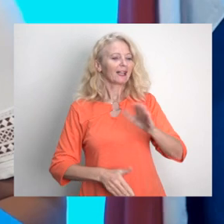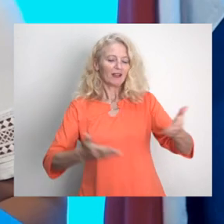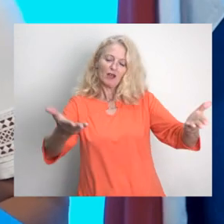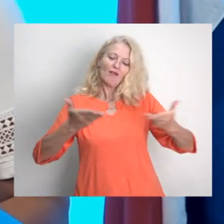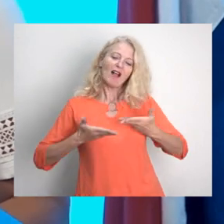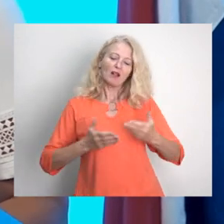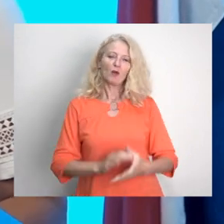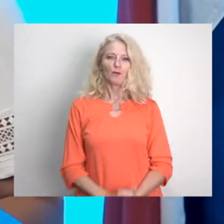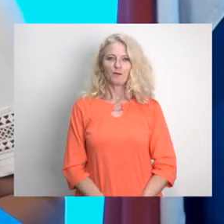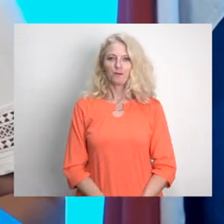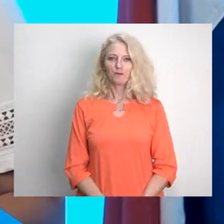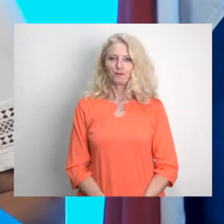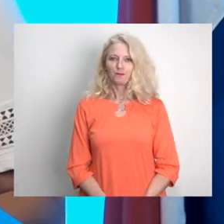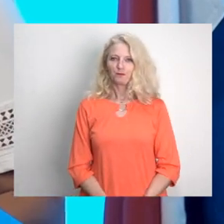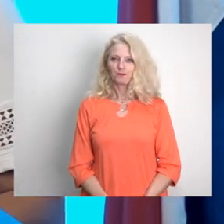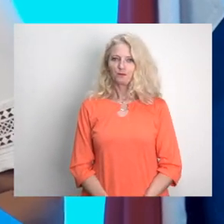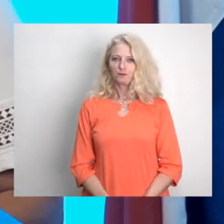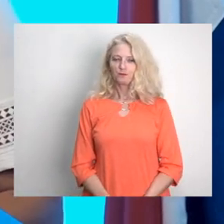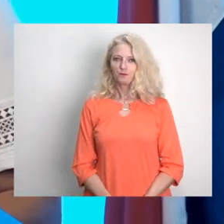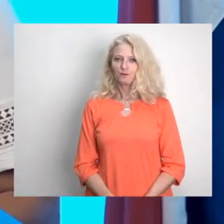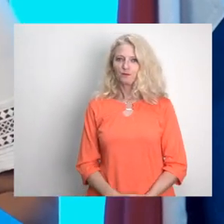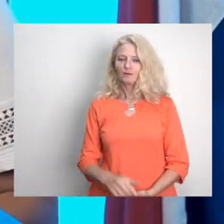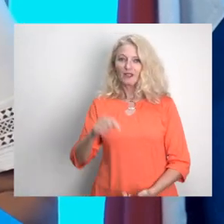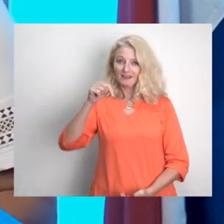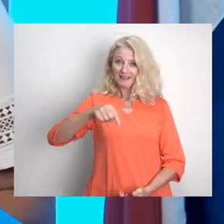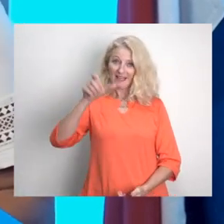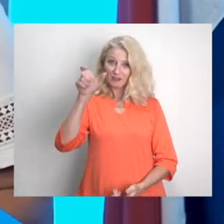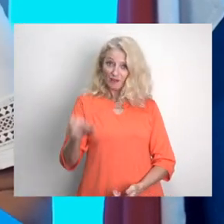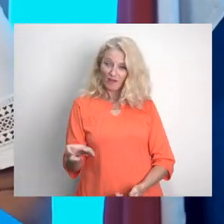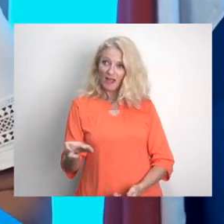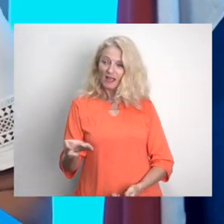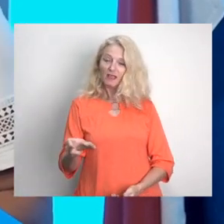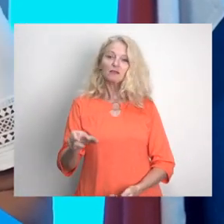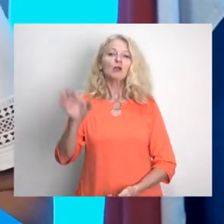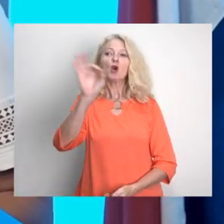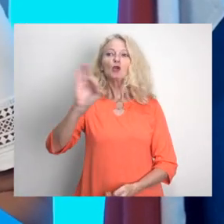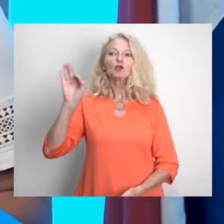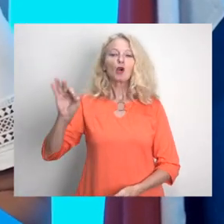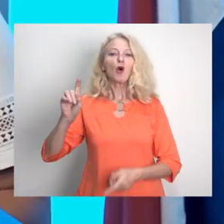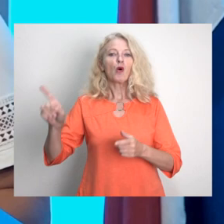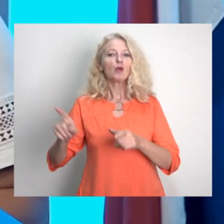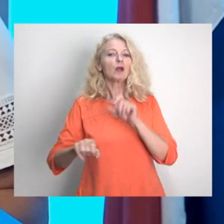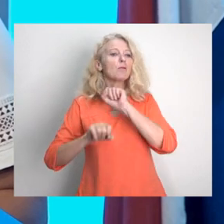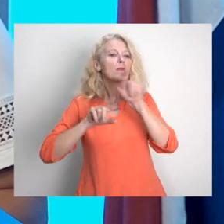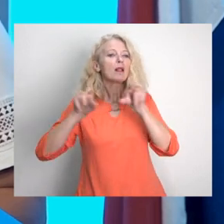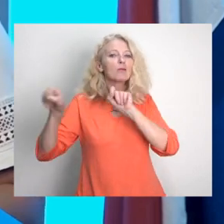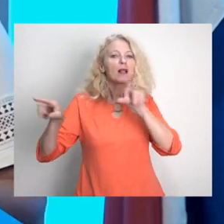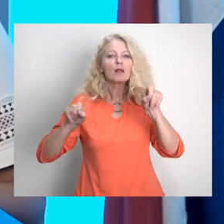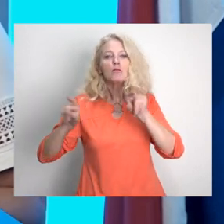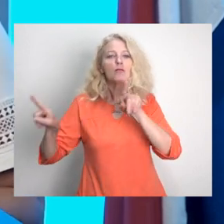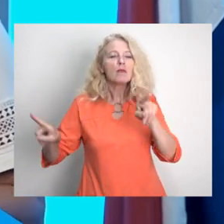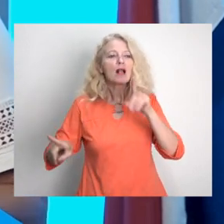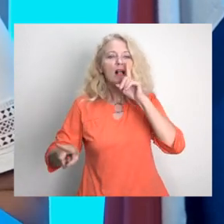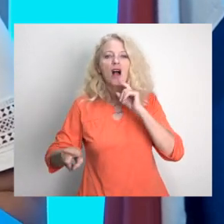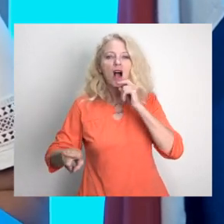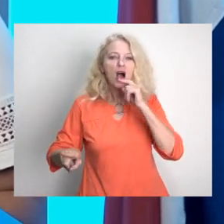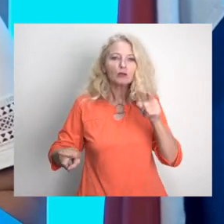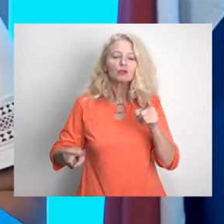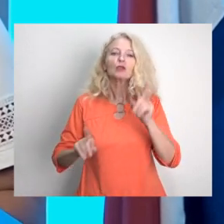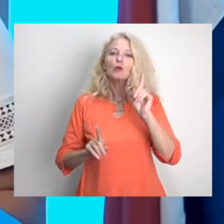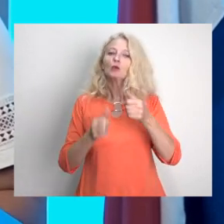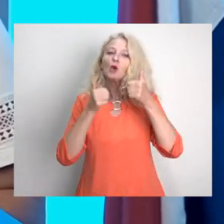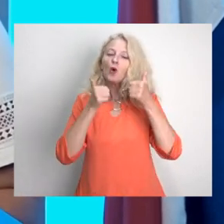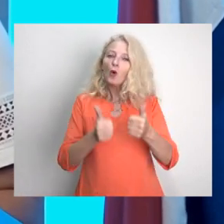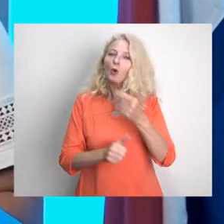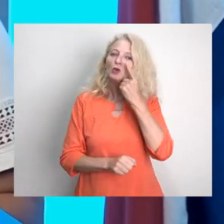verwelkomen. De komende dagen zullen de scholen zelf communiceren met de ouders hoe ze gaan voorkomen dat er